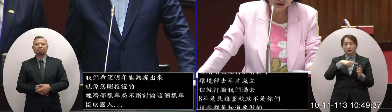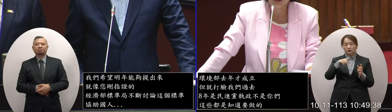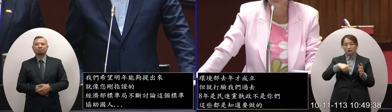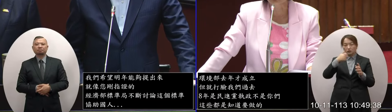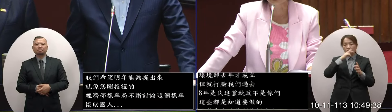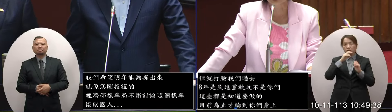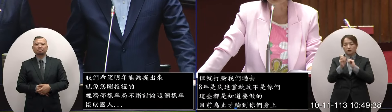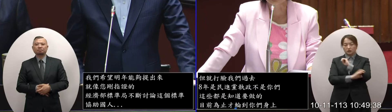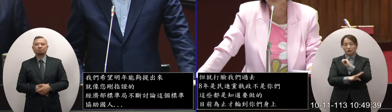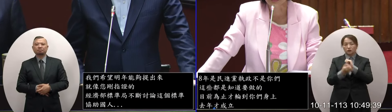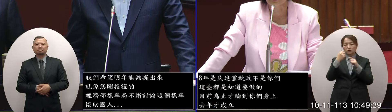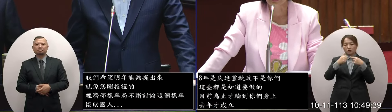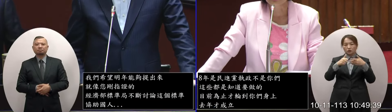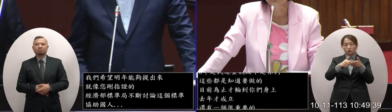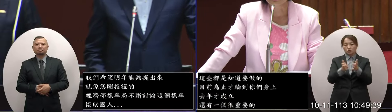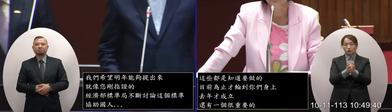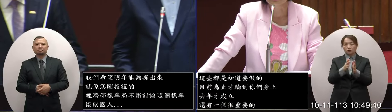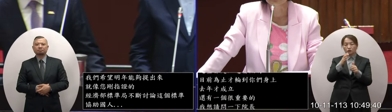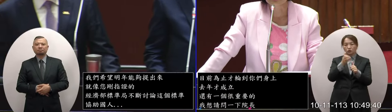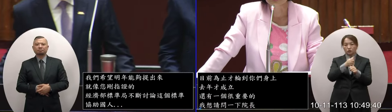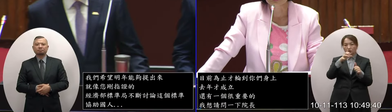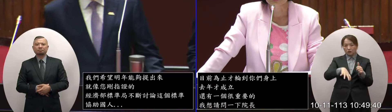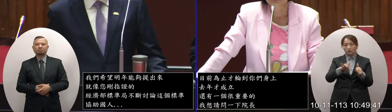们碳权交易所目前总部设在哪里吗？